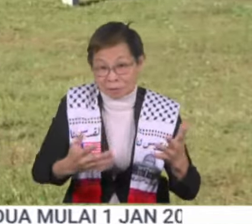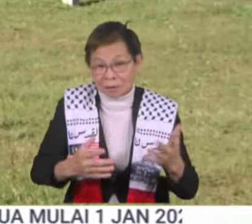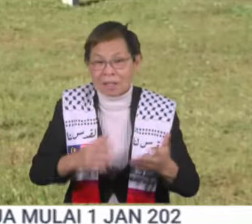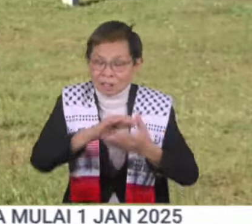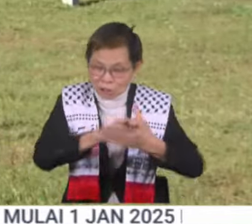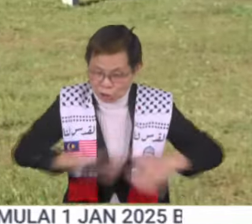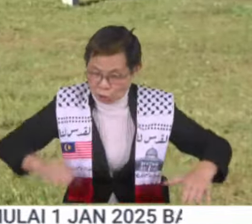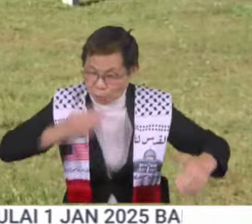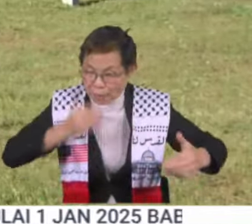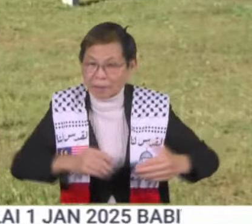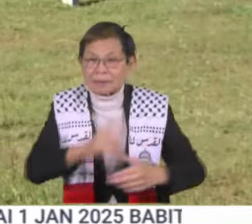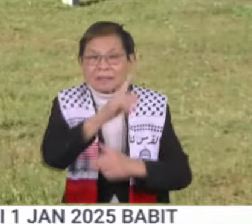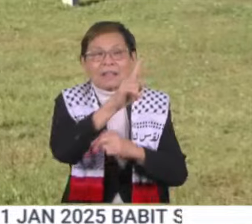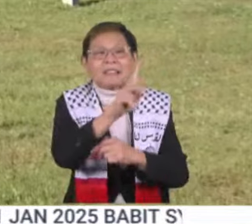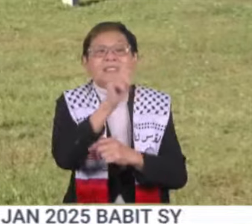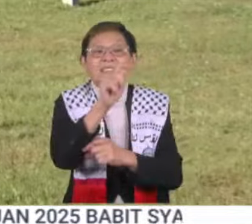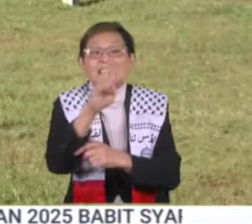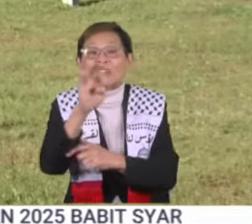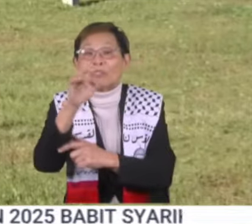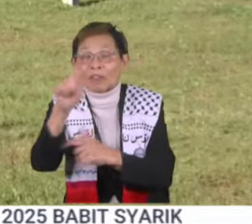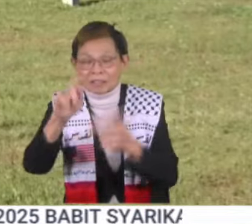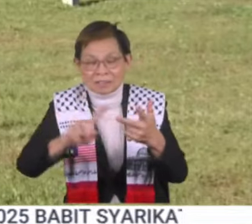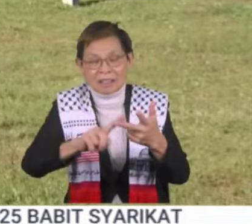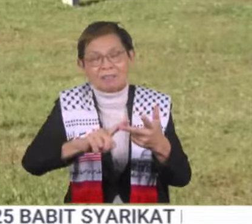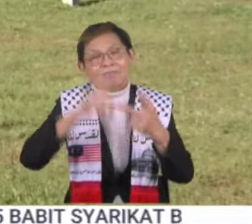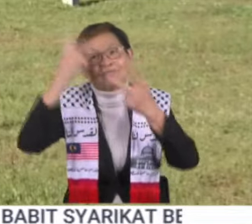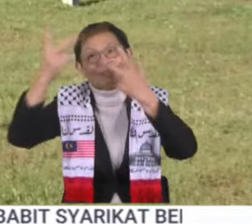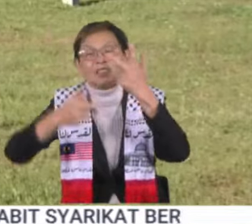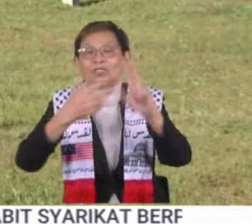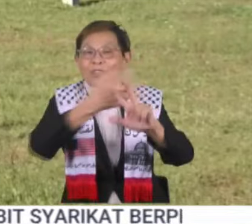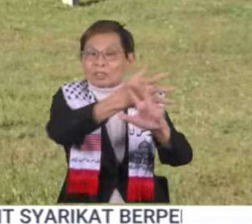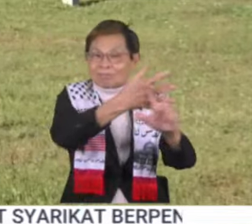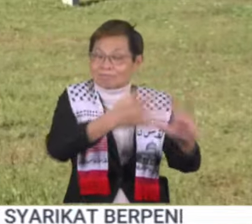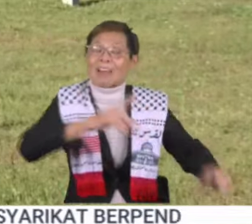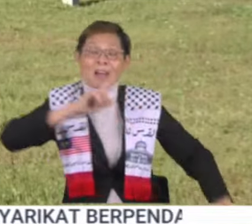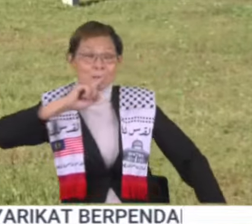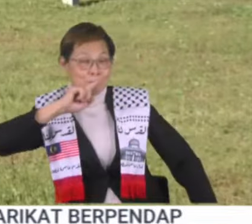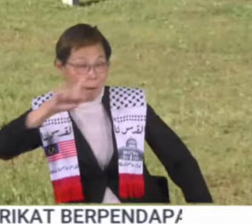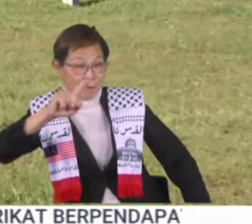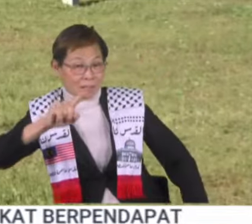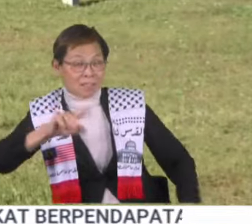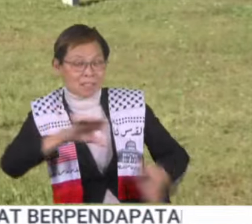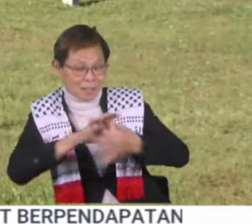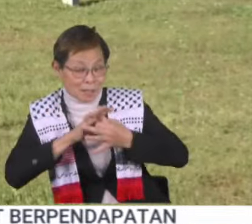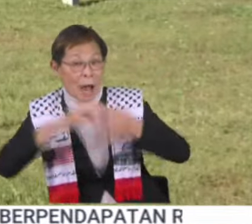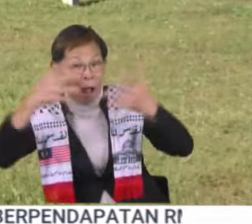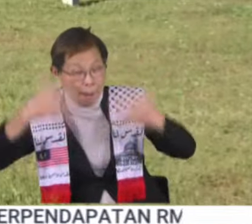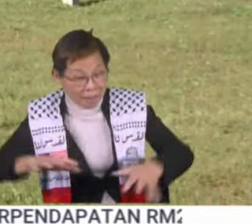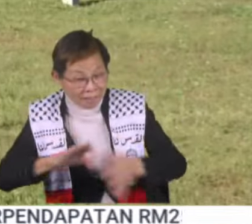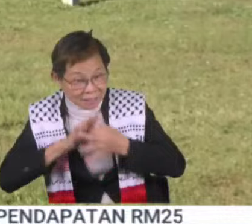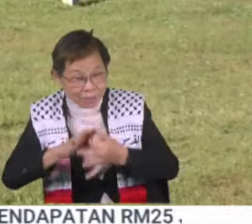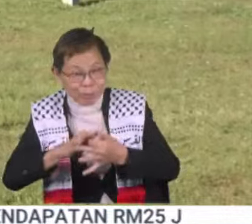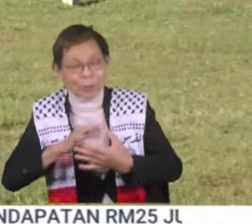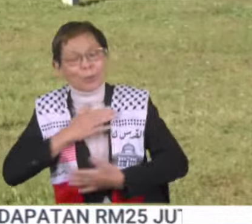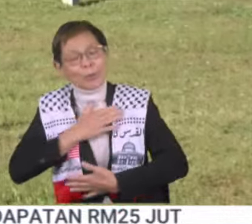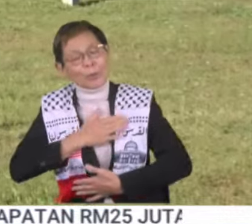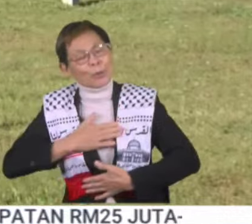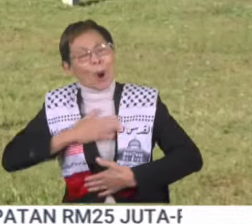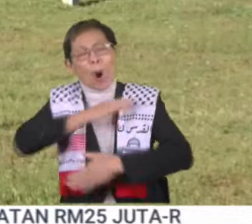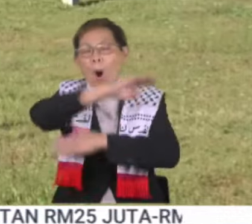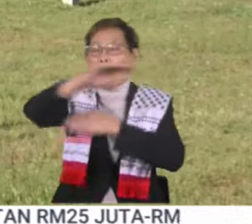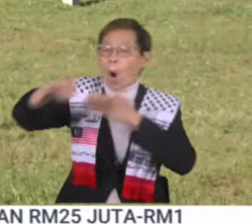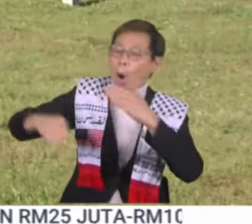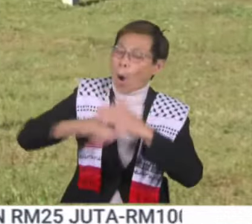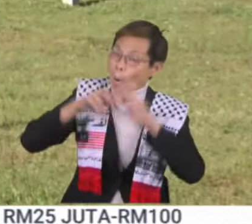sekuriti makanan, TVET dan juga sektor pelancongan. Pastinya, hasil kerjasama ini bakal dinikmati oleh